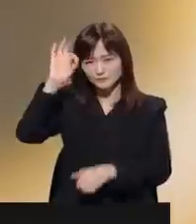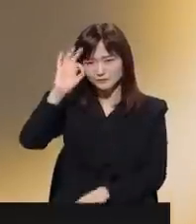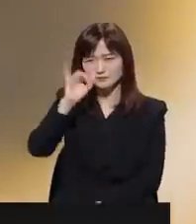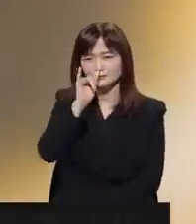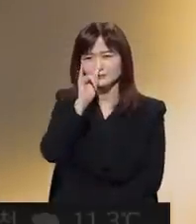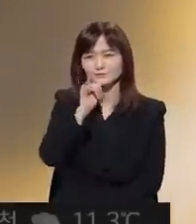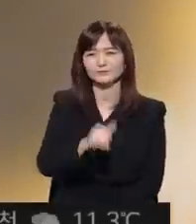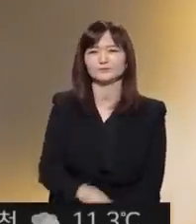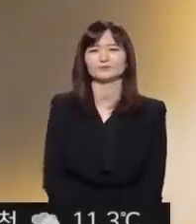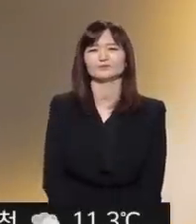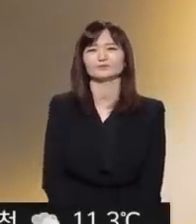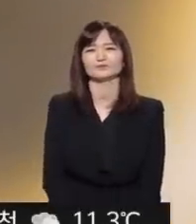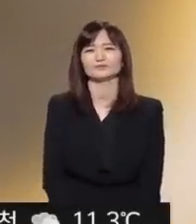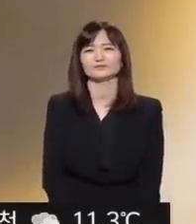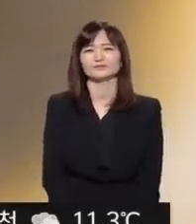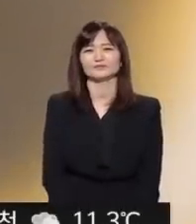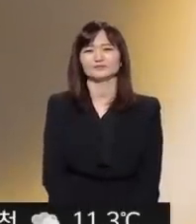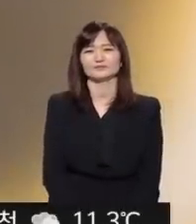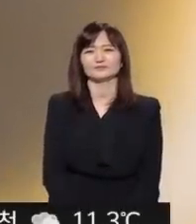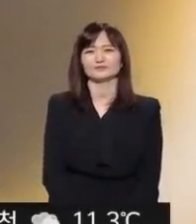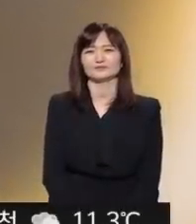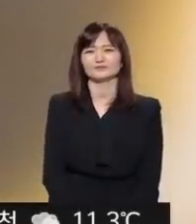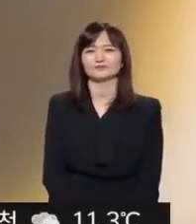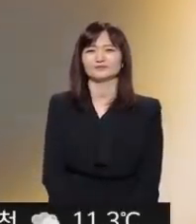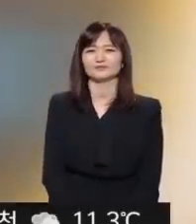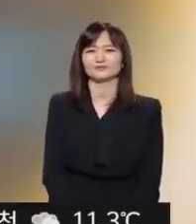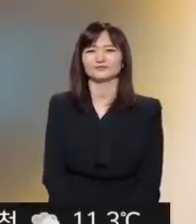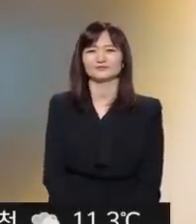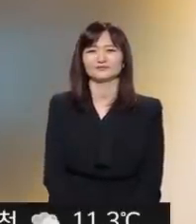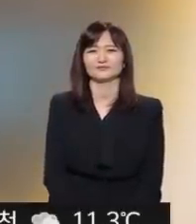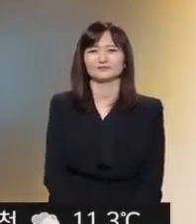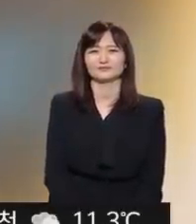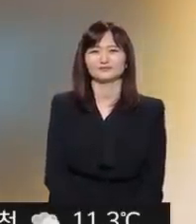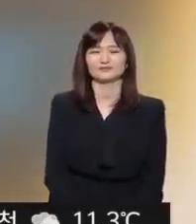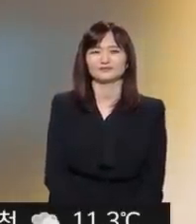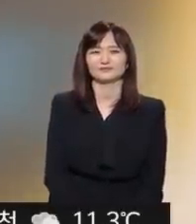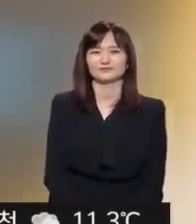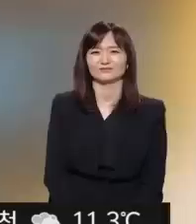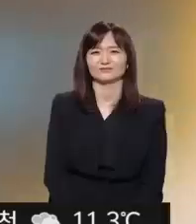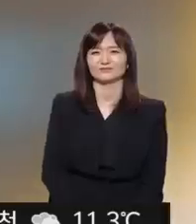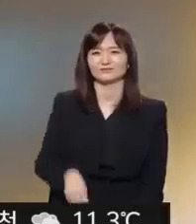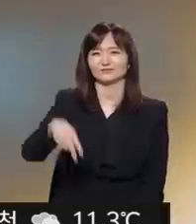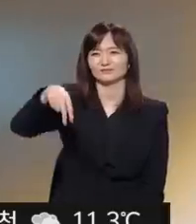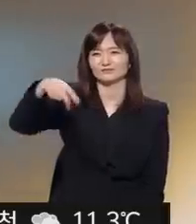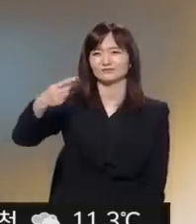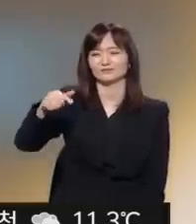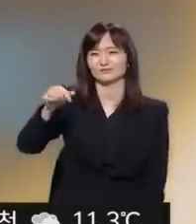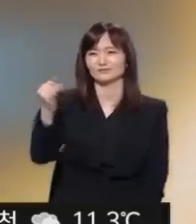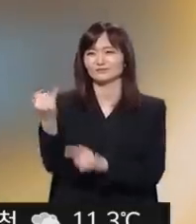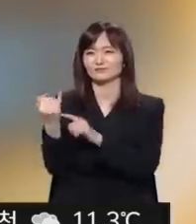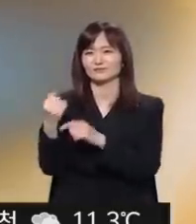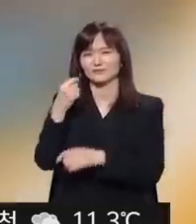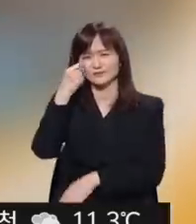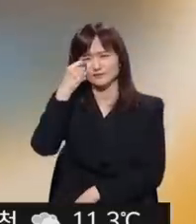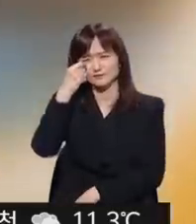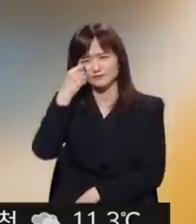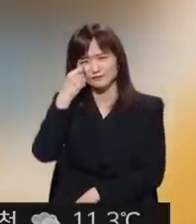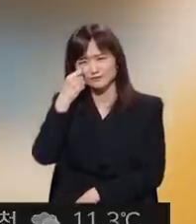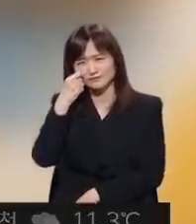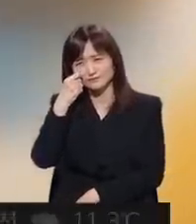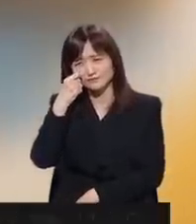합니다. 아, 소장님이 지금 막 거의 막 울기 직전이세요, 지금. 네, 저 강아지 진짜 좋아하니까 저 강아지 진짜